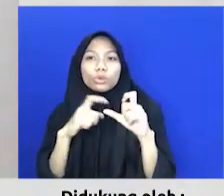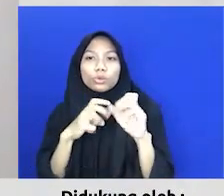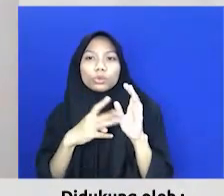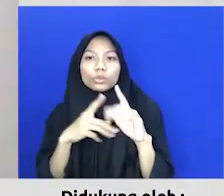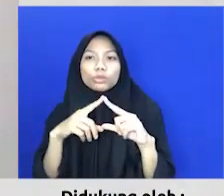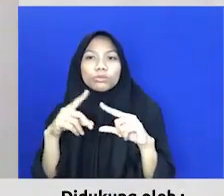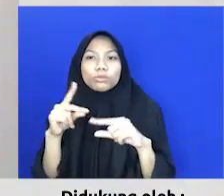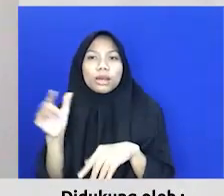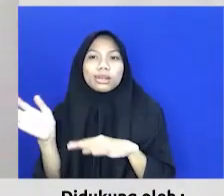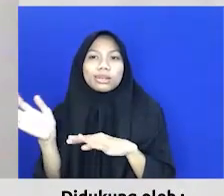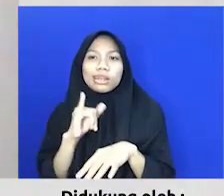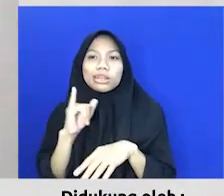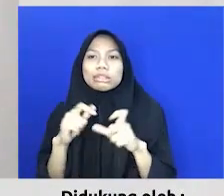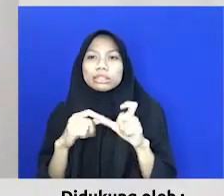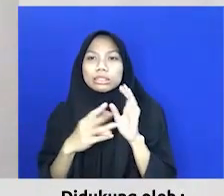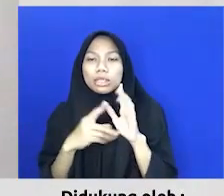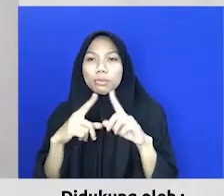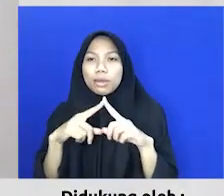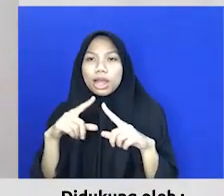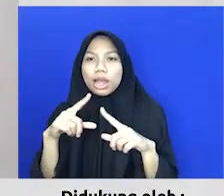Kalau yang saya